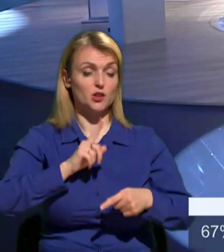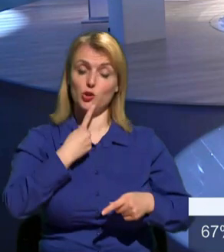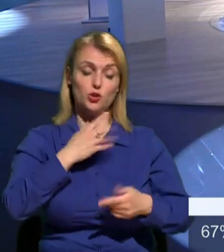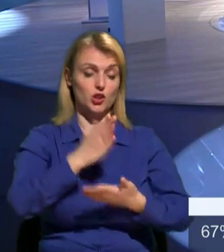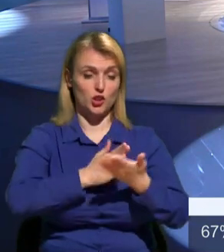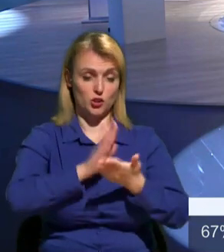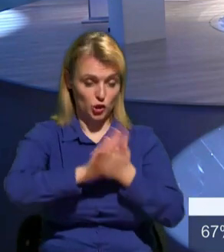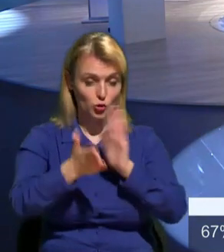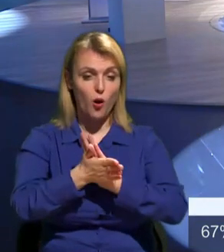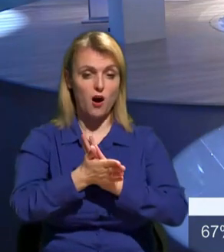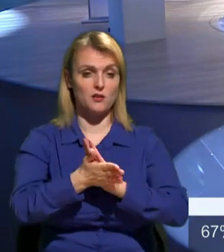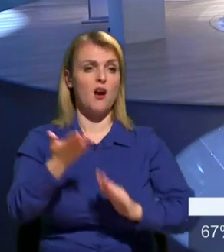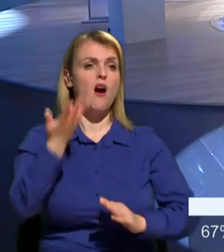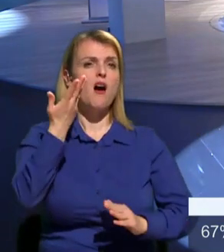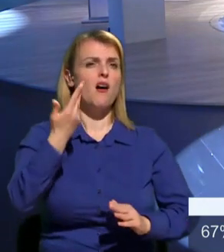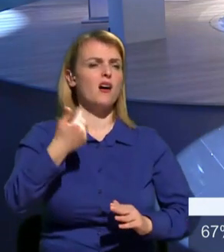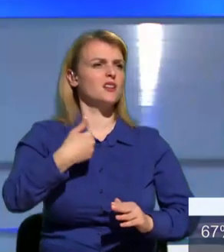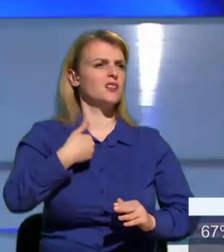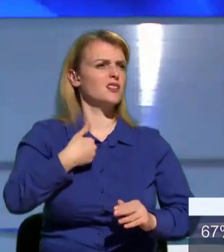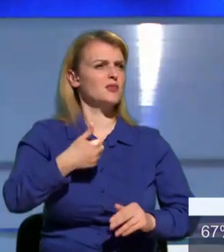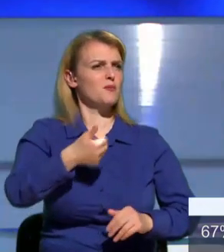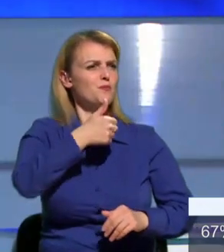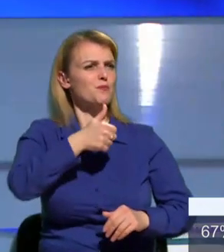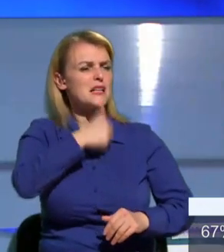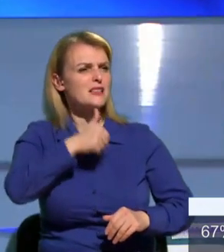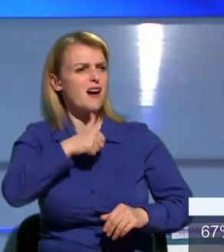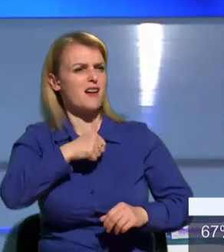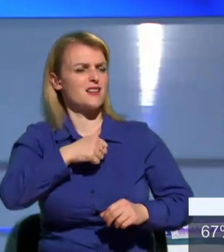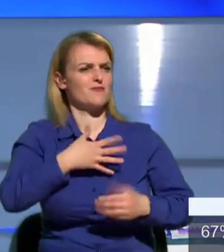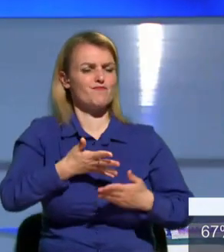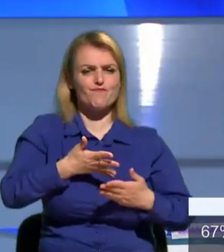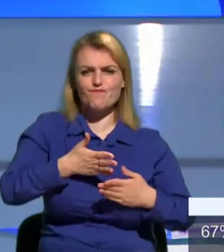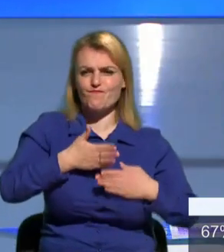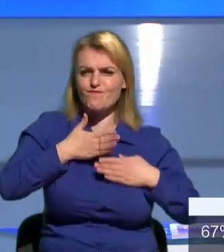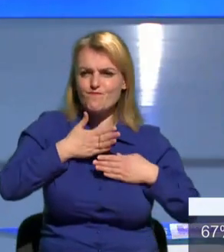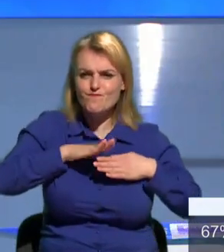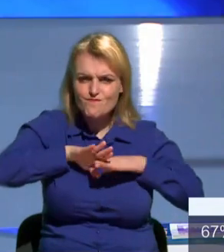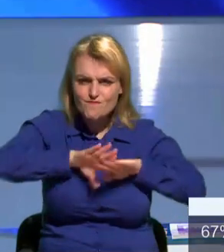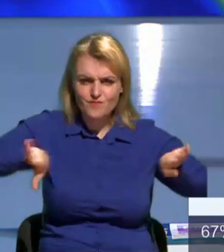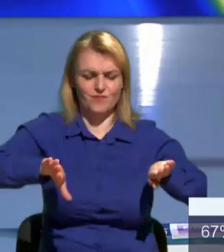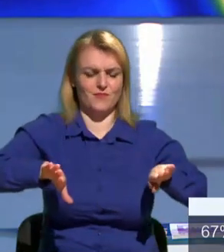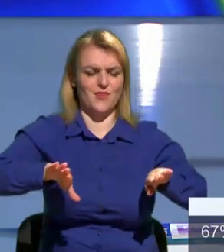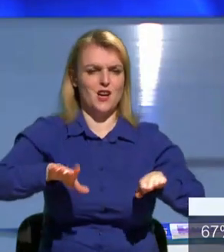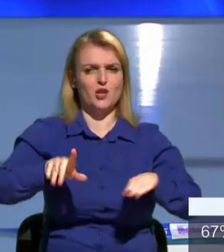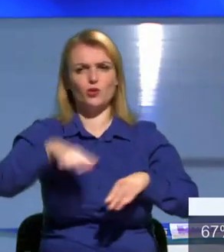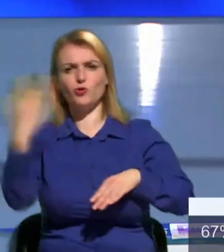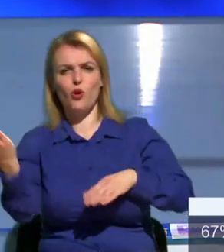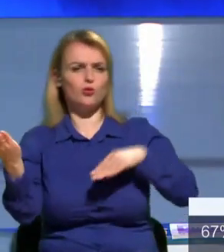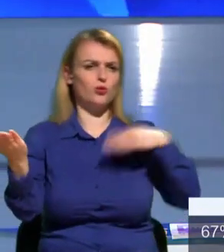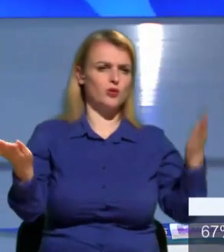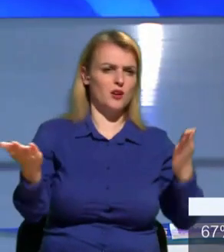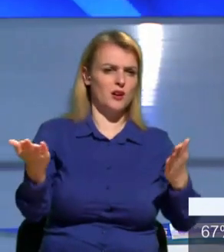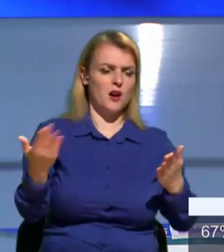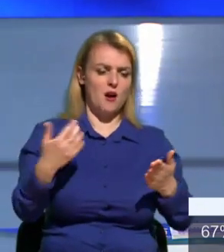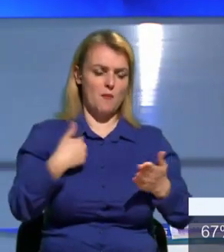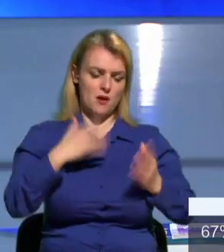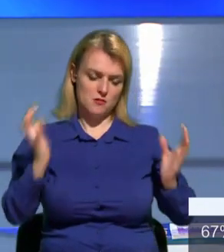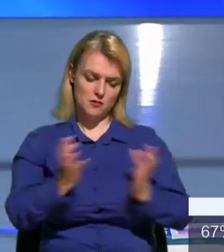нас пытали разорвать, кто на запад, кто на восток, все-таки мы проявили мудрость и сохранили этот